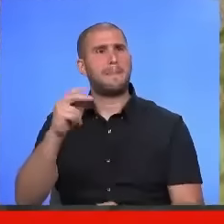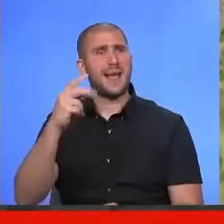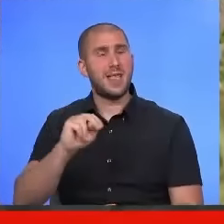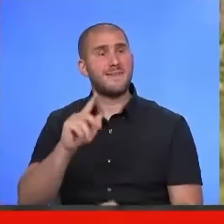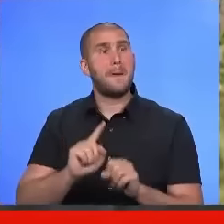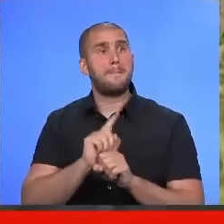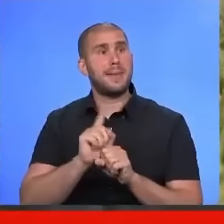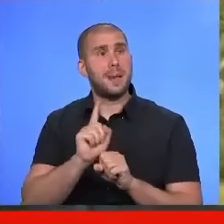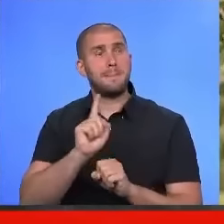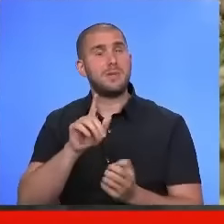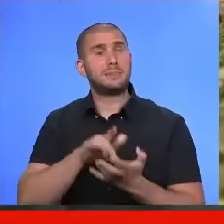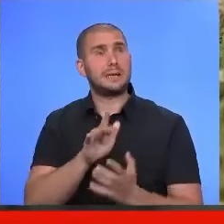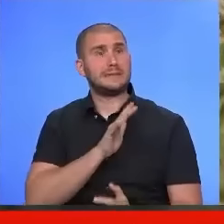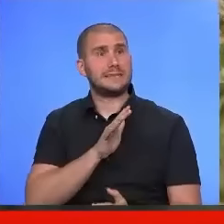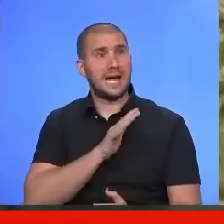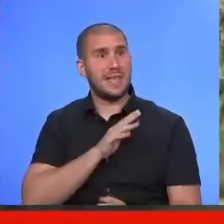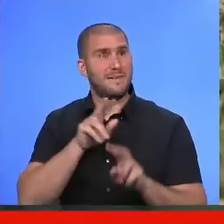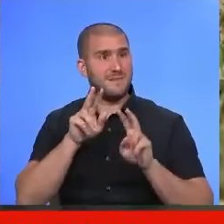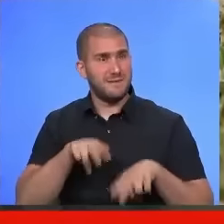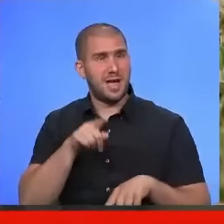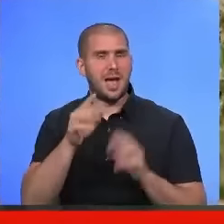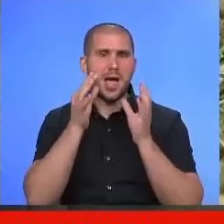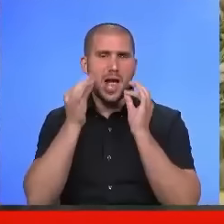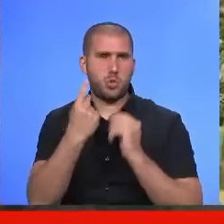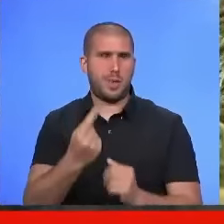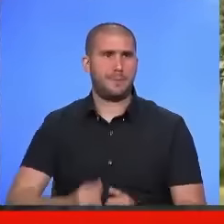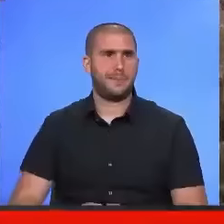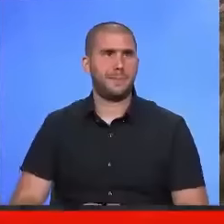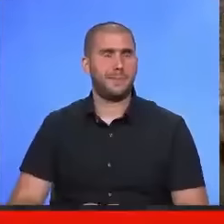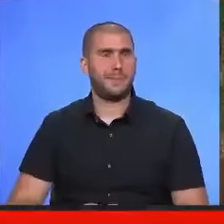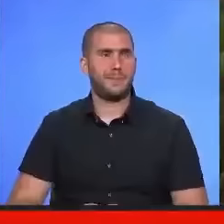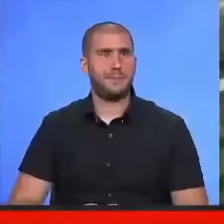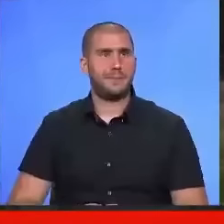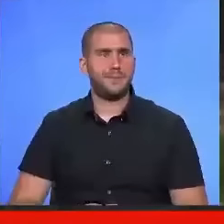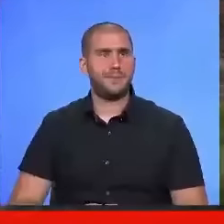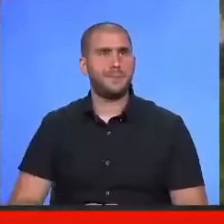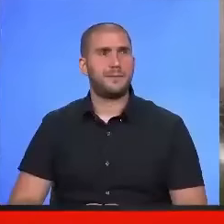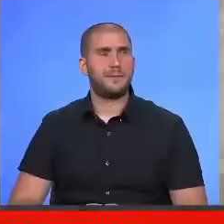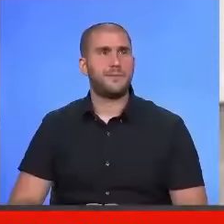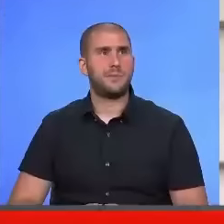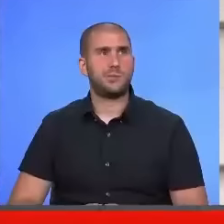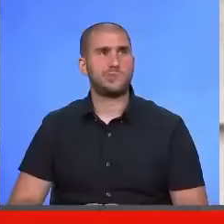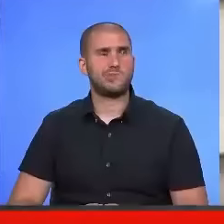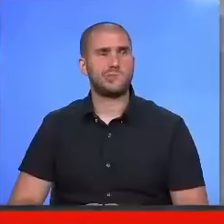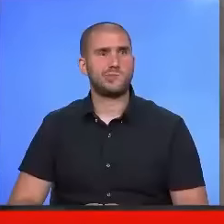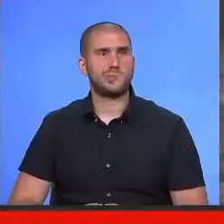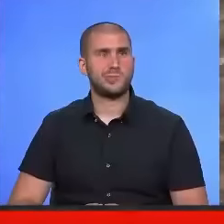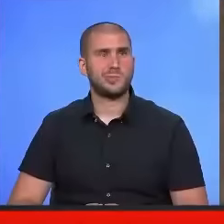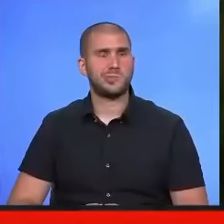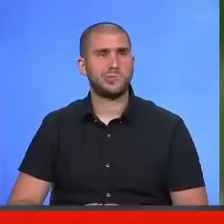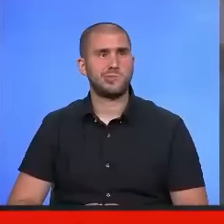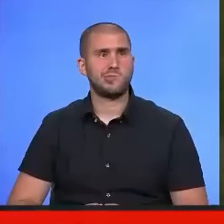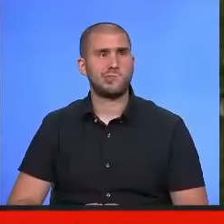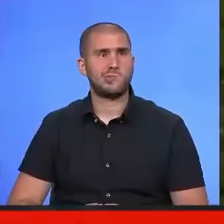בינתיים מי נמצאים בסכנה קיומית אמיתית הם החתולים איפה השורדת הנה הנה הנה